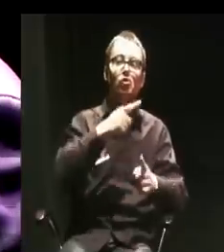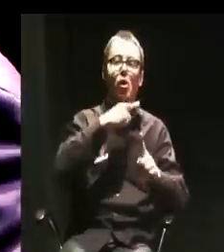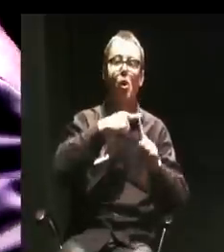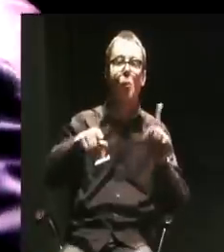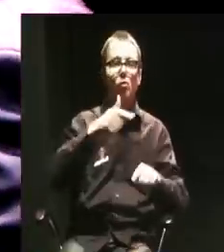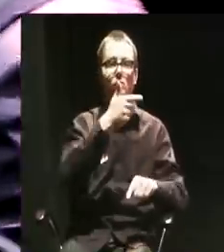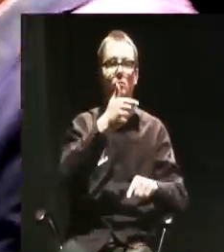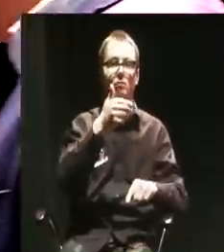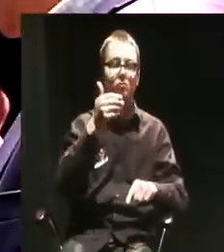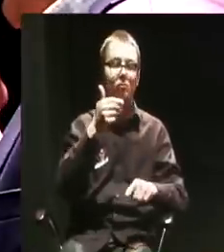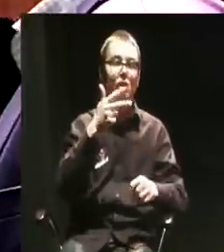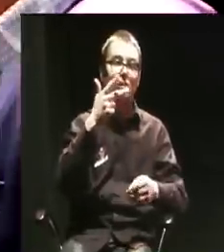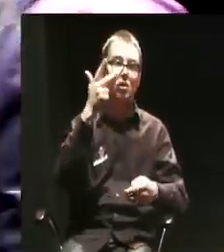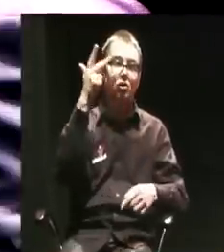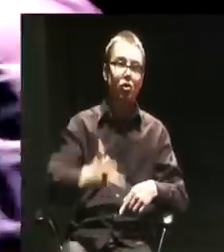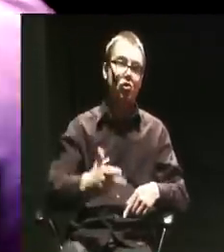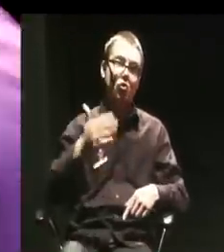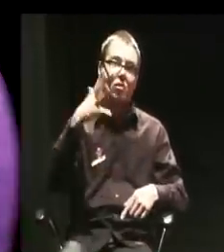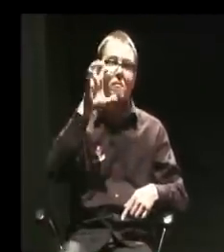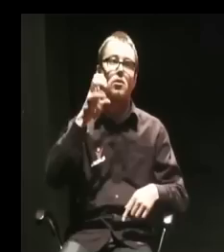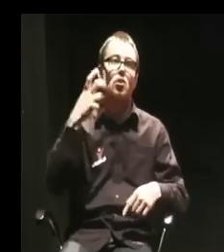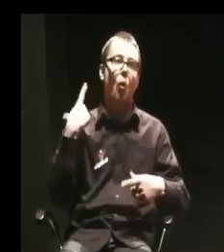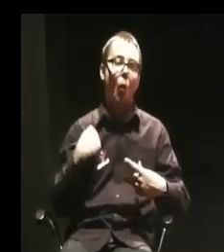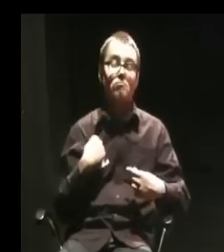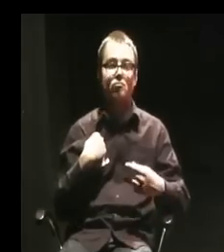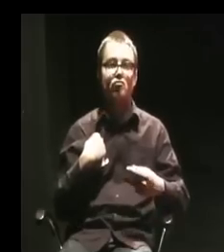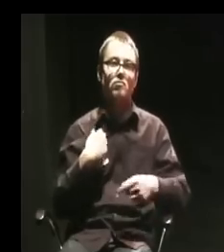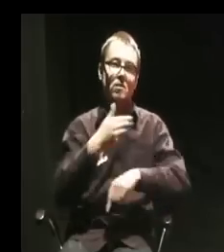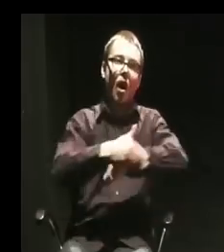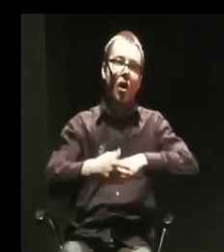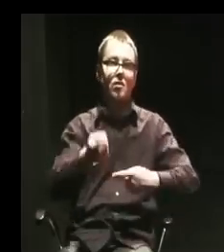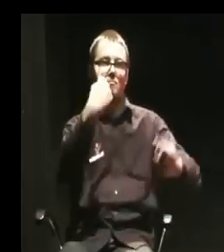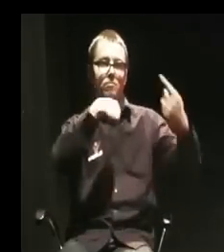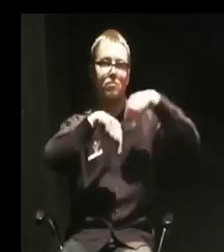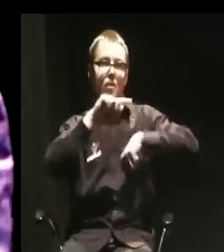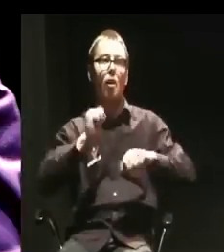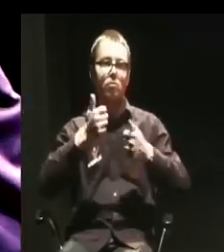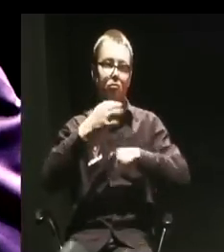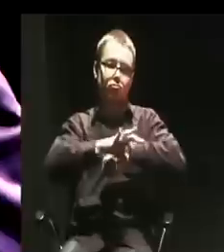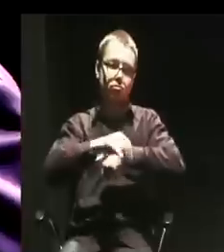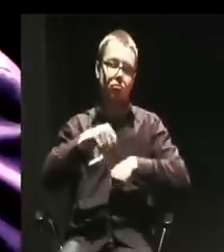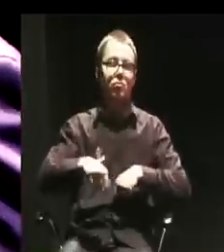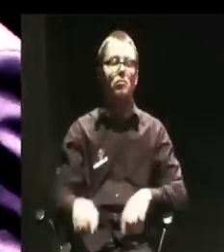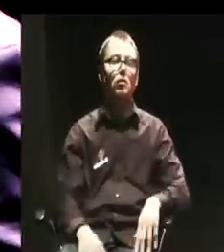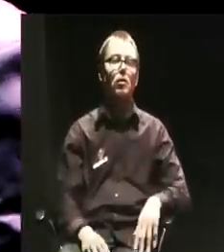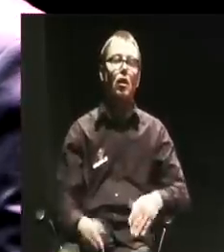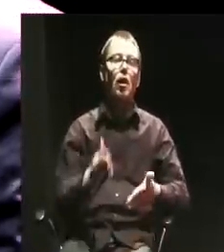że miasto jest bardzo wielokulturowe. Na samym